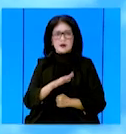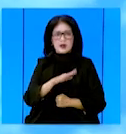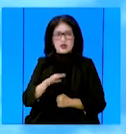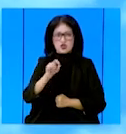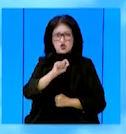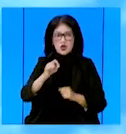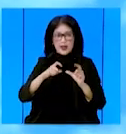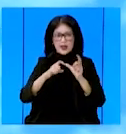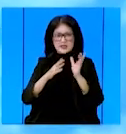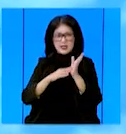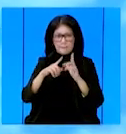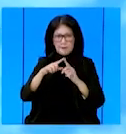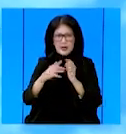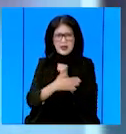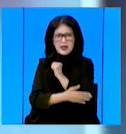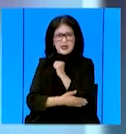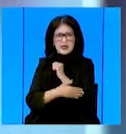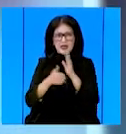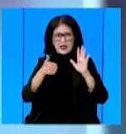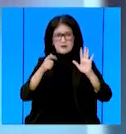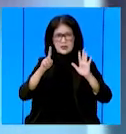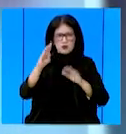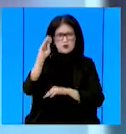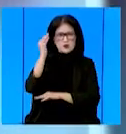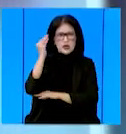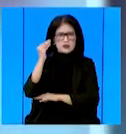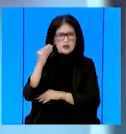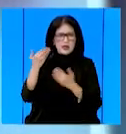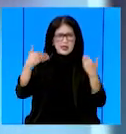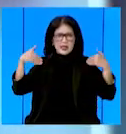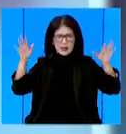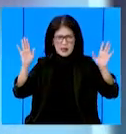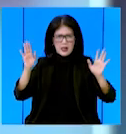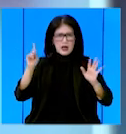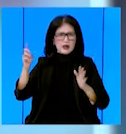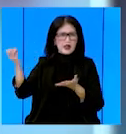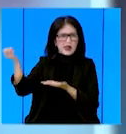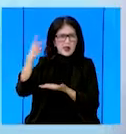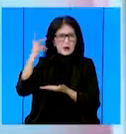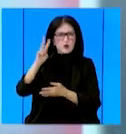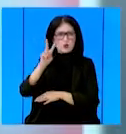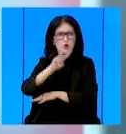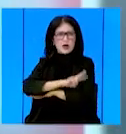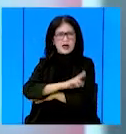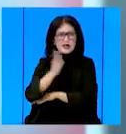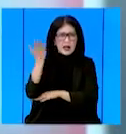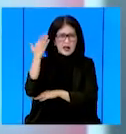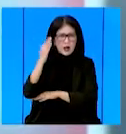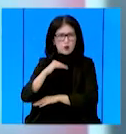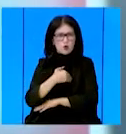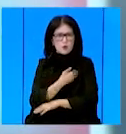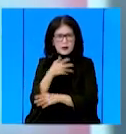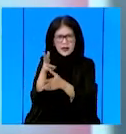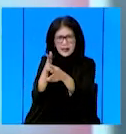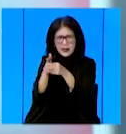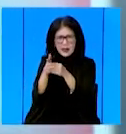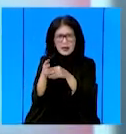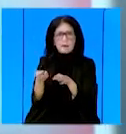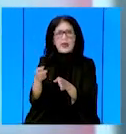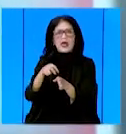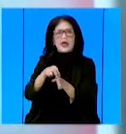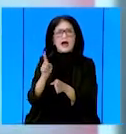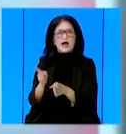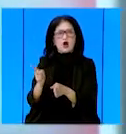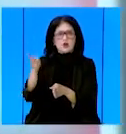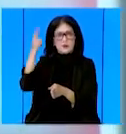seorang sisu SMA Negeri 61 Jakarta dilaporkan hilang sejak 2 hari lalu korban terekam CCTV saat naik angkot ja lingko dari